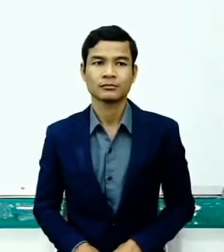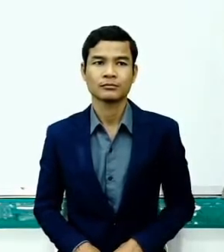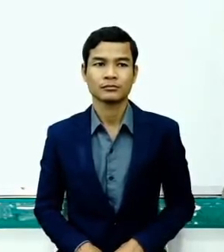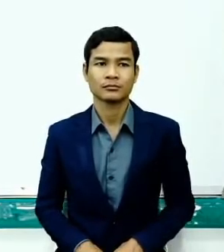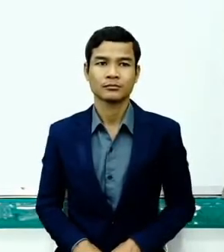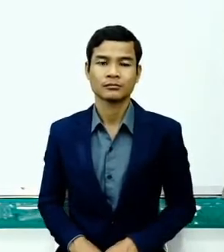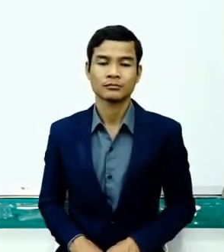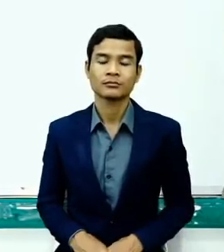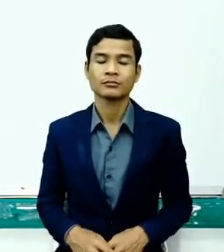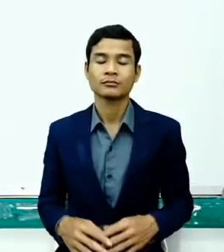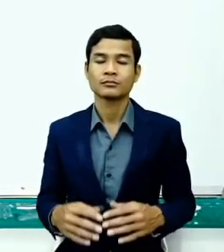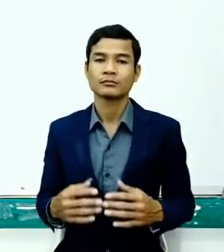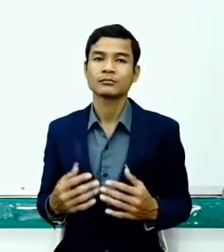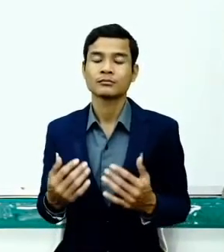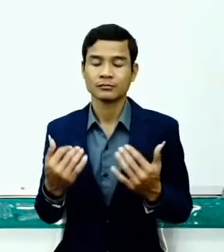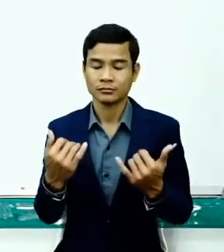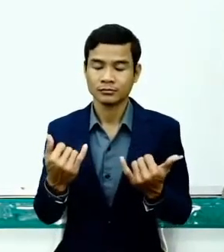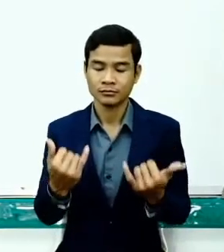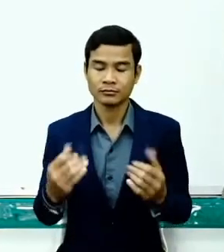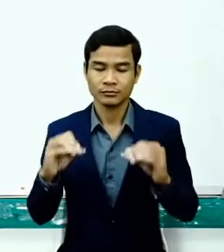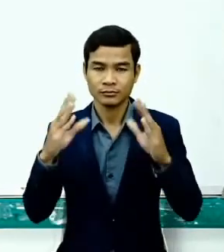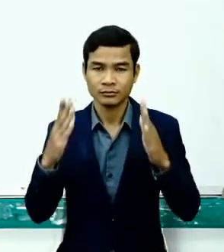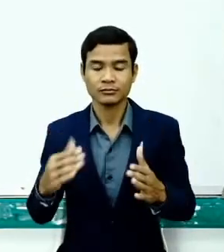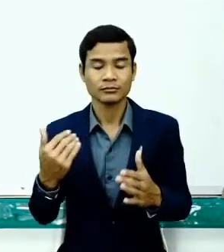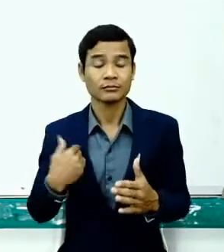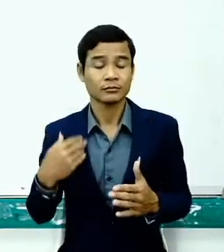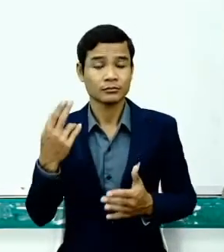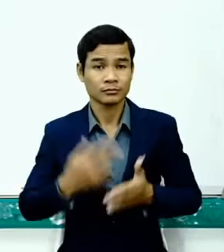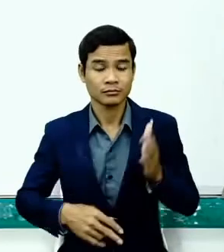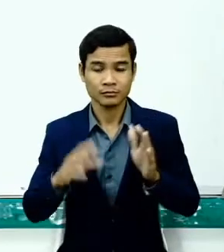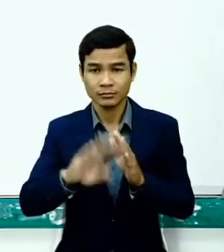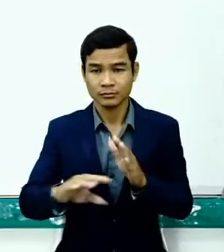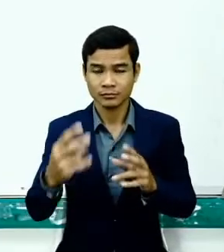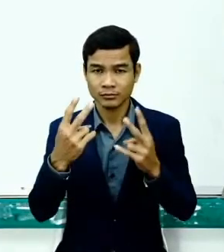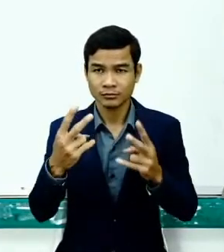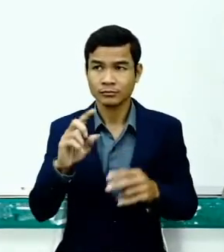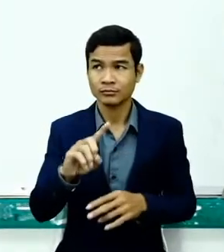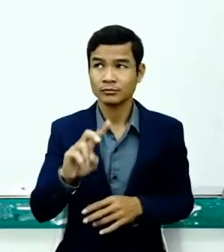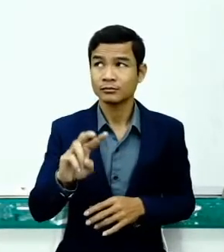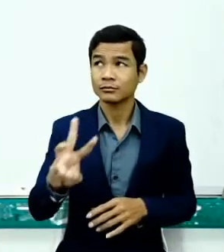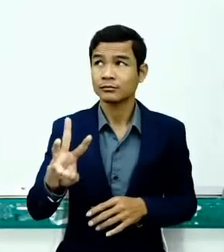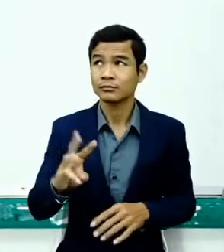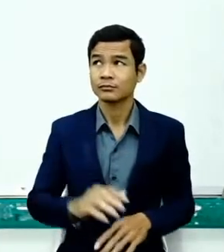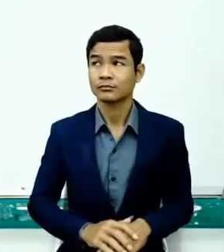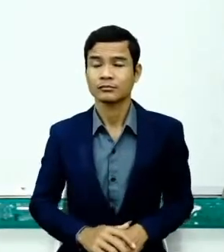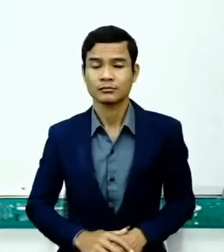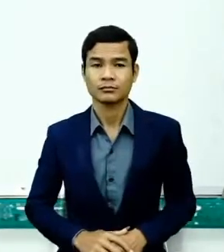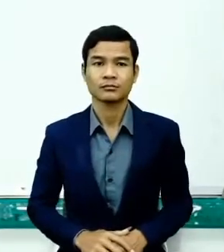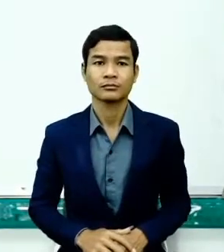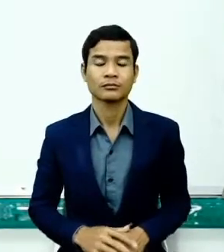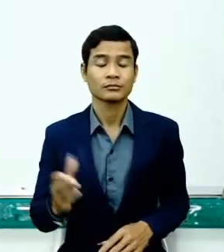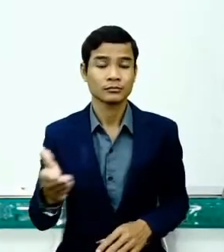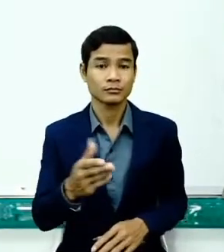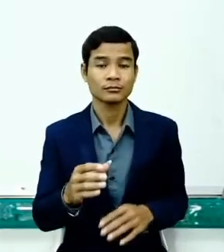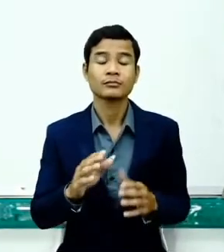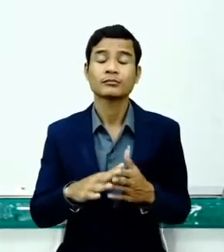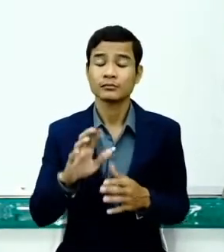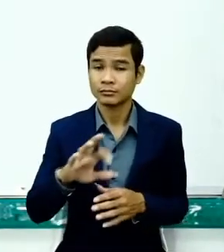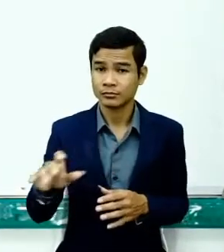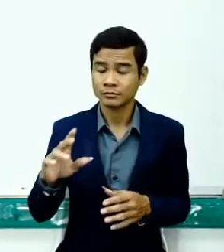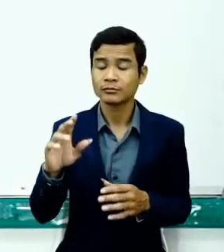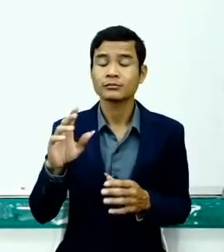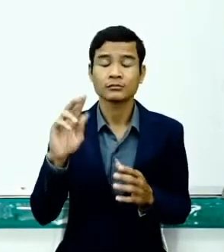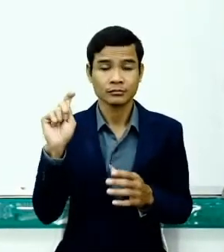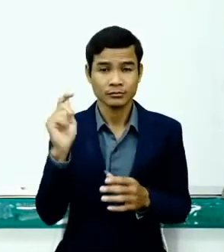អកូនកូនអ្នកគ្រូនៅមានអ្វីណាកូនកូនចាំមើលទាំងអស់គ្នា1 2 3ចាគឺបានអសរ